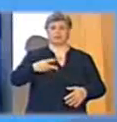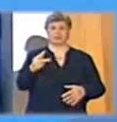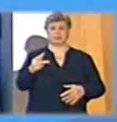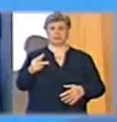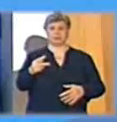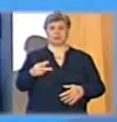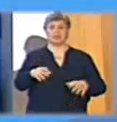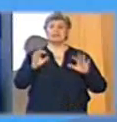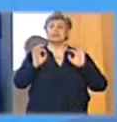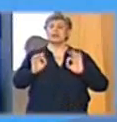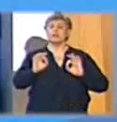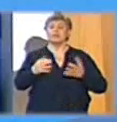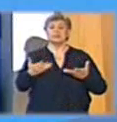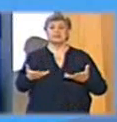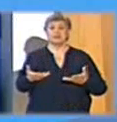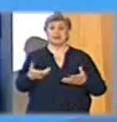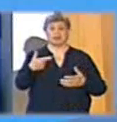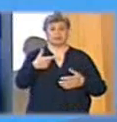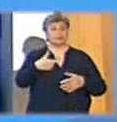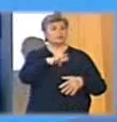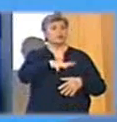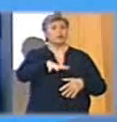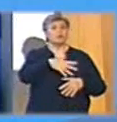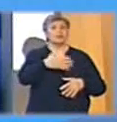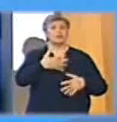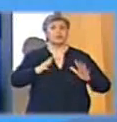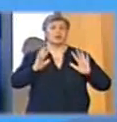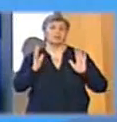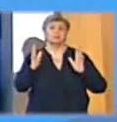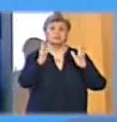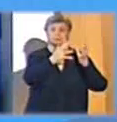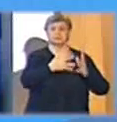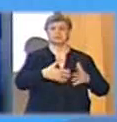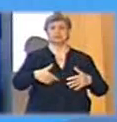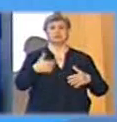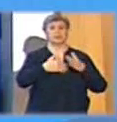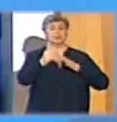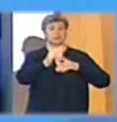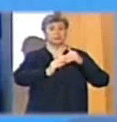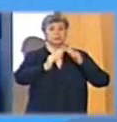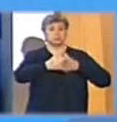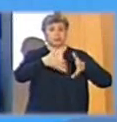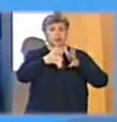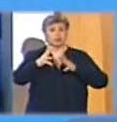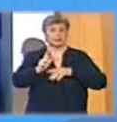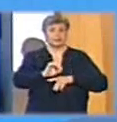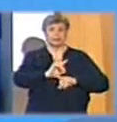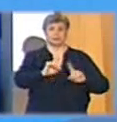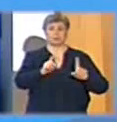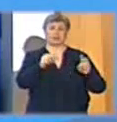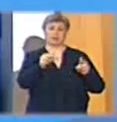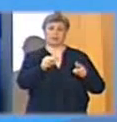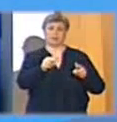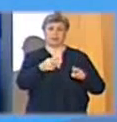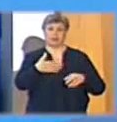του ελεύθερου χώρου, με μείωση της δόμησης, βεβαίως με ελεύθερη πρόσβαση των πολιτών και άλλα